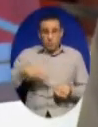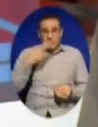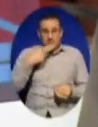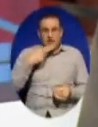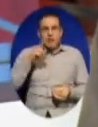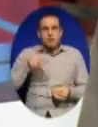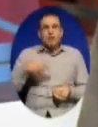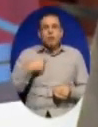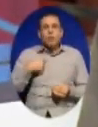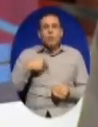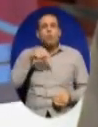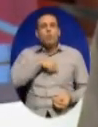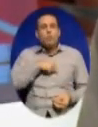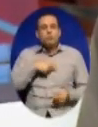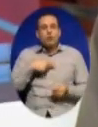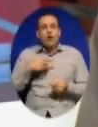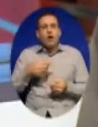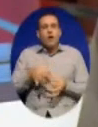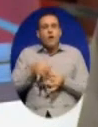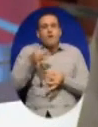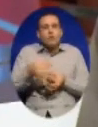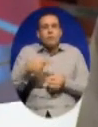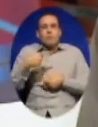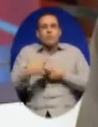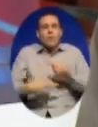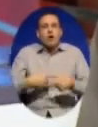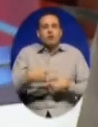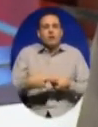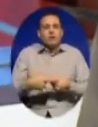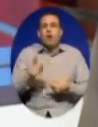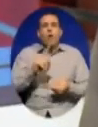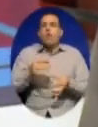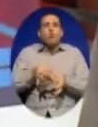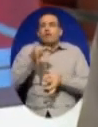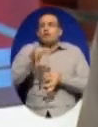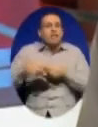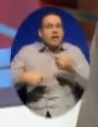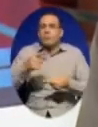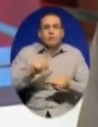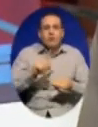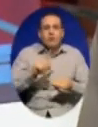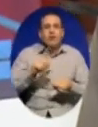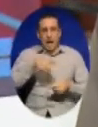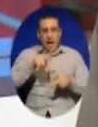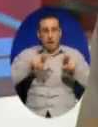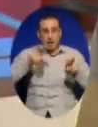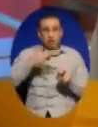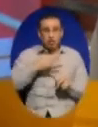שעוברות בתורשה. מה זה יקרה בתורשה? אופטום, לא תורשת אב ובנו. לא תורשת אב ובנו. המחקר שלנו